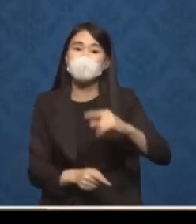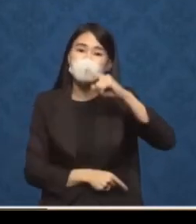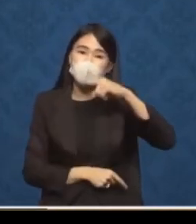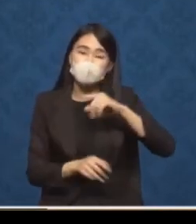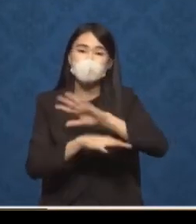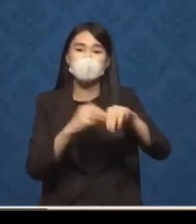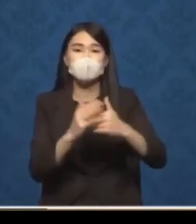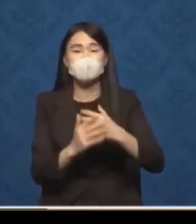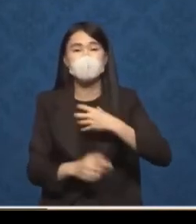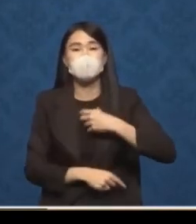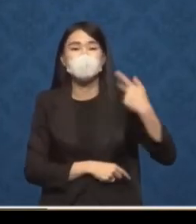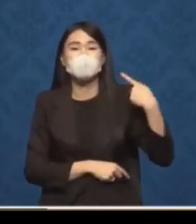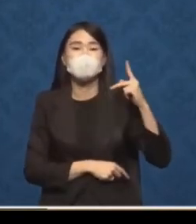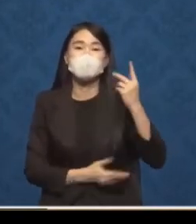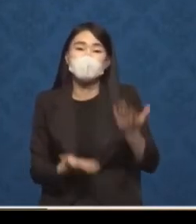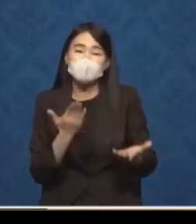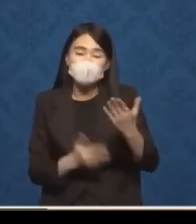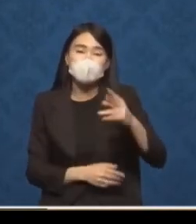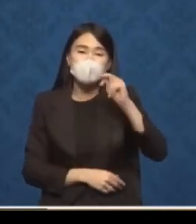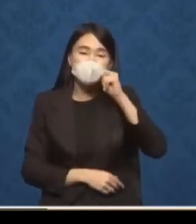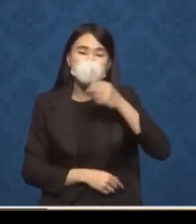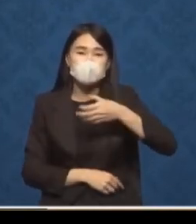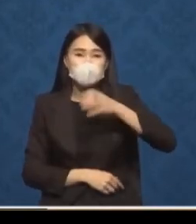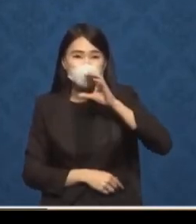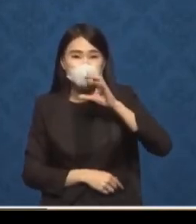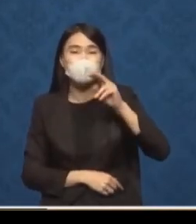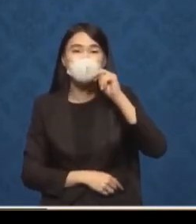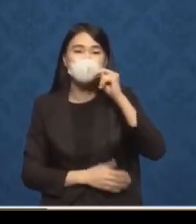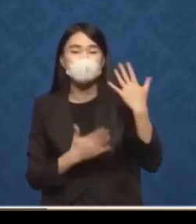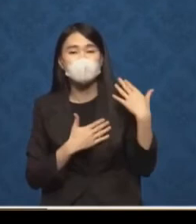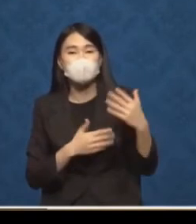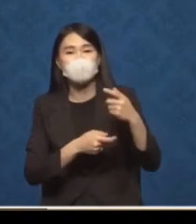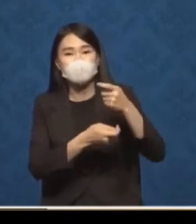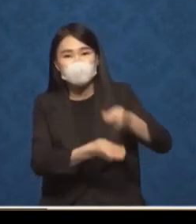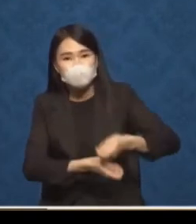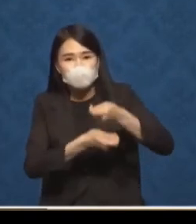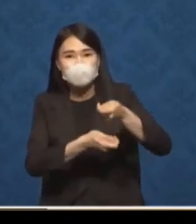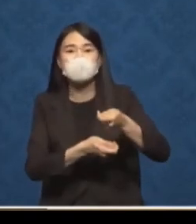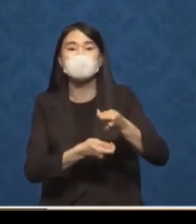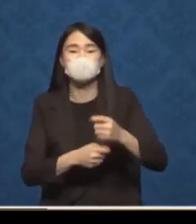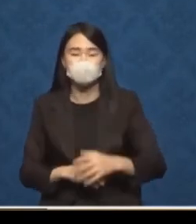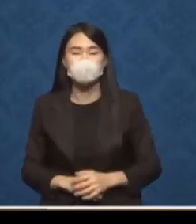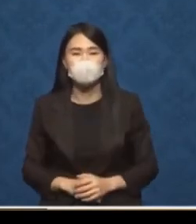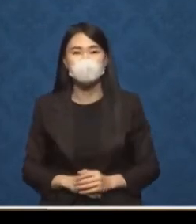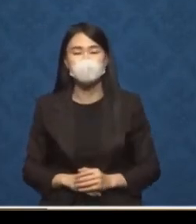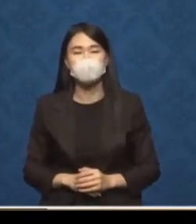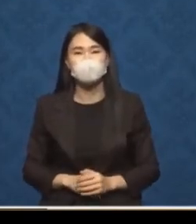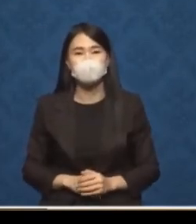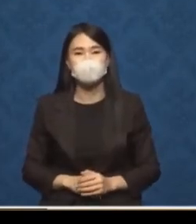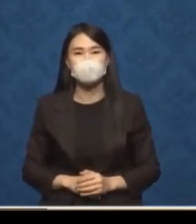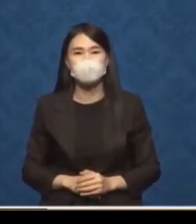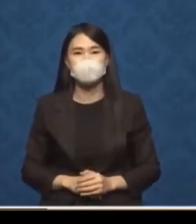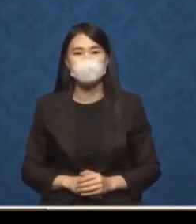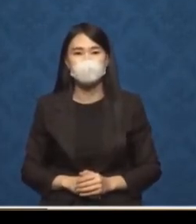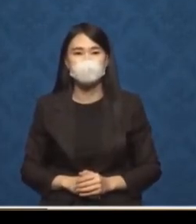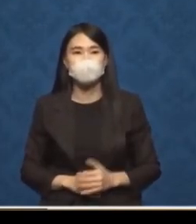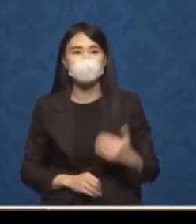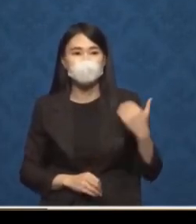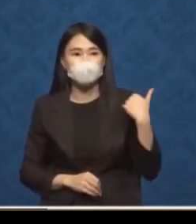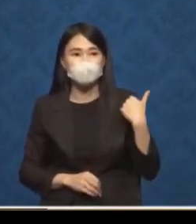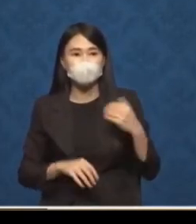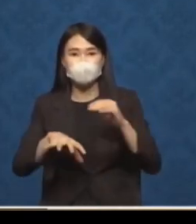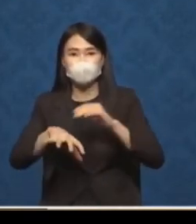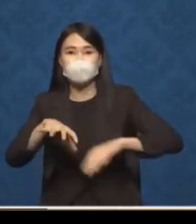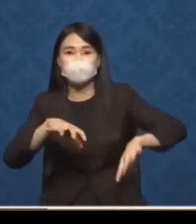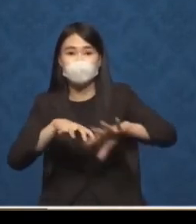จะใช้เพื่ออุปโภคบริโภคหรือเพื่อเกษตรกรรมและโดยเฉพาะพื้นที่ในเกาะสำคัญ